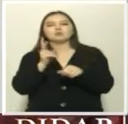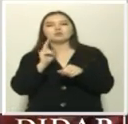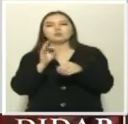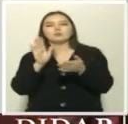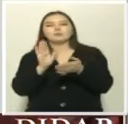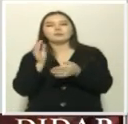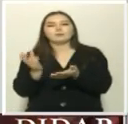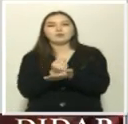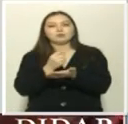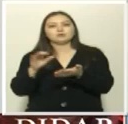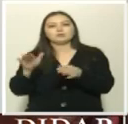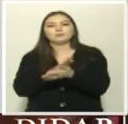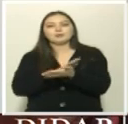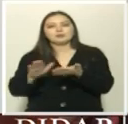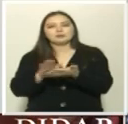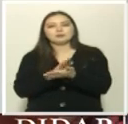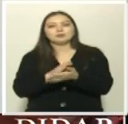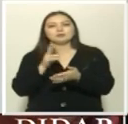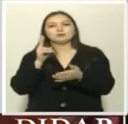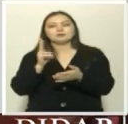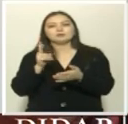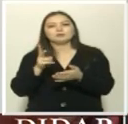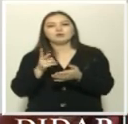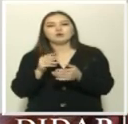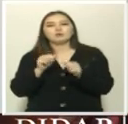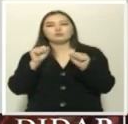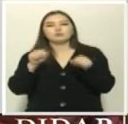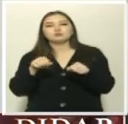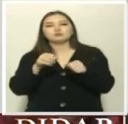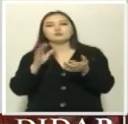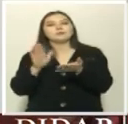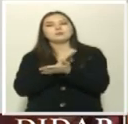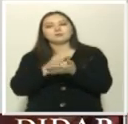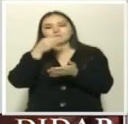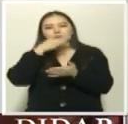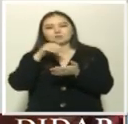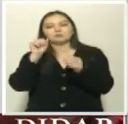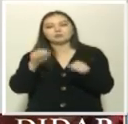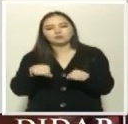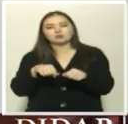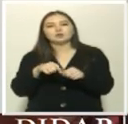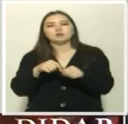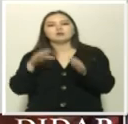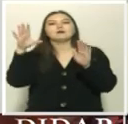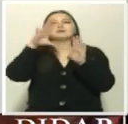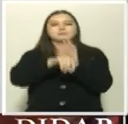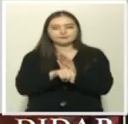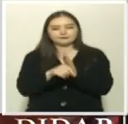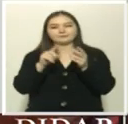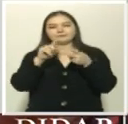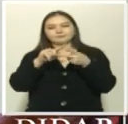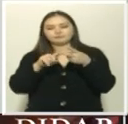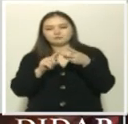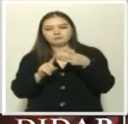Это спинально-мышечная дистрофия. 21 декабря в прошлом году наш пациент